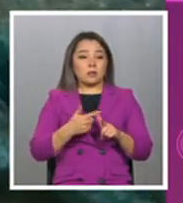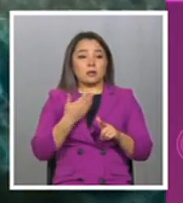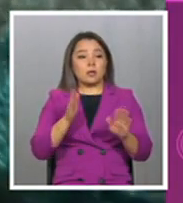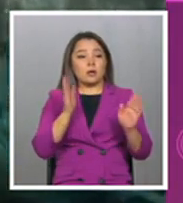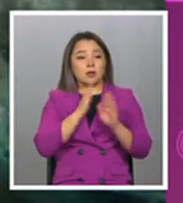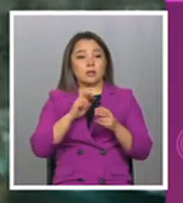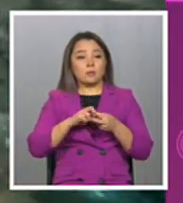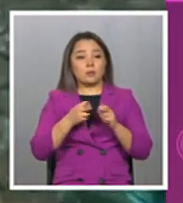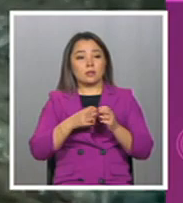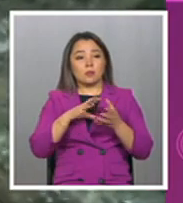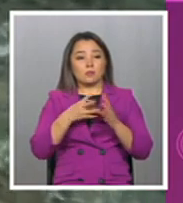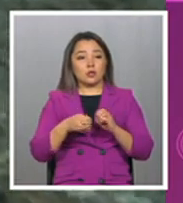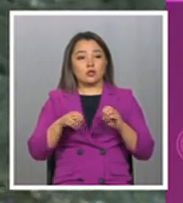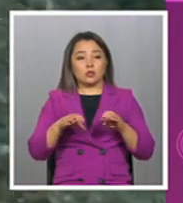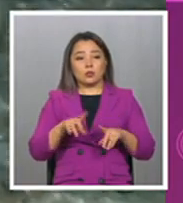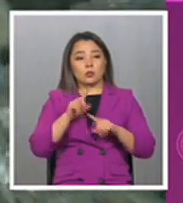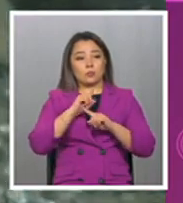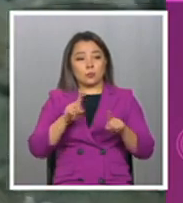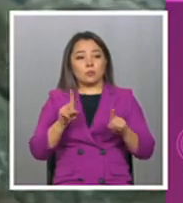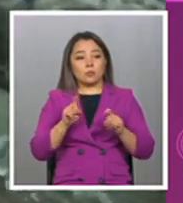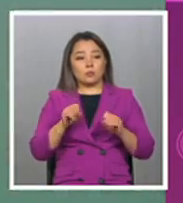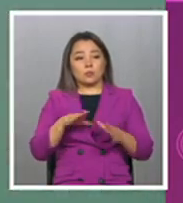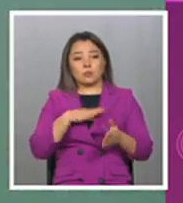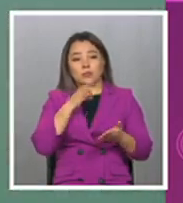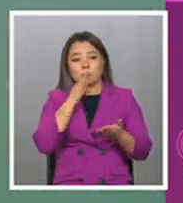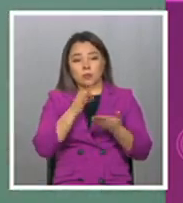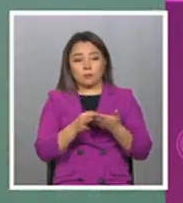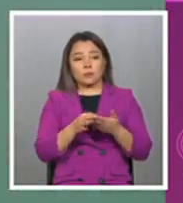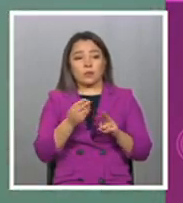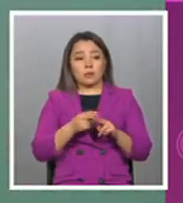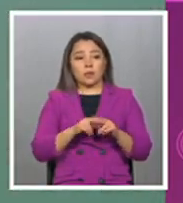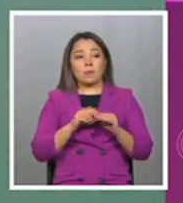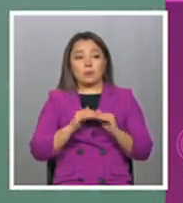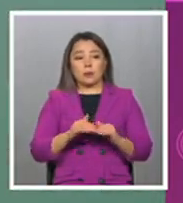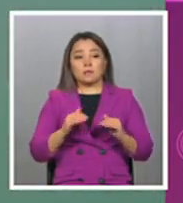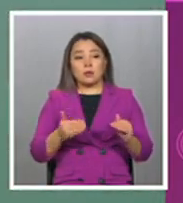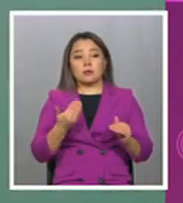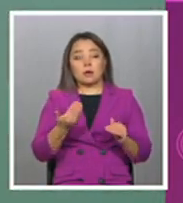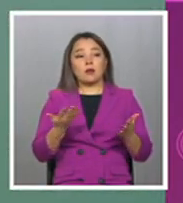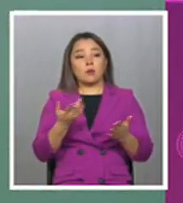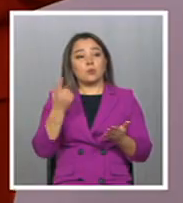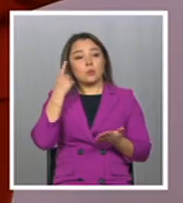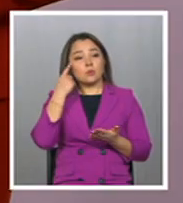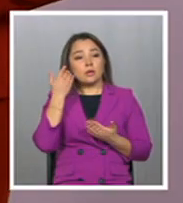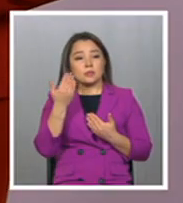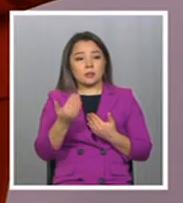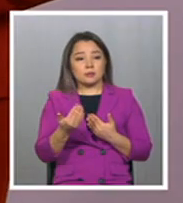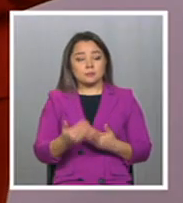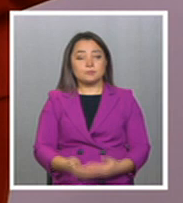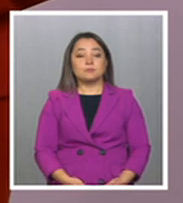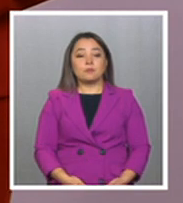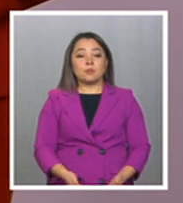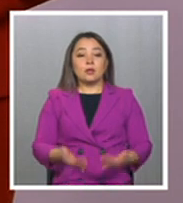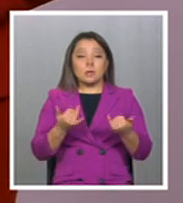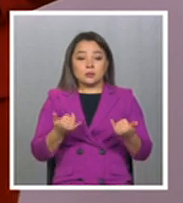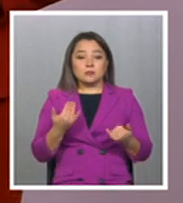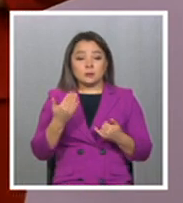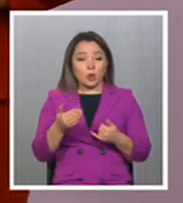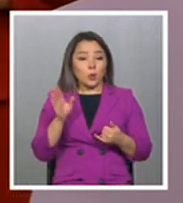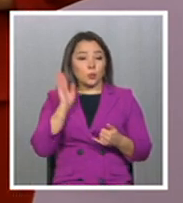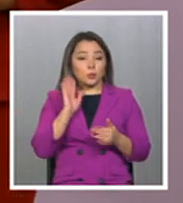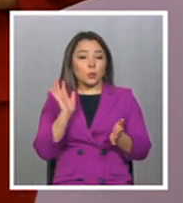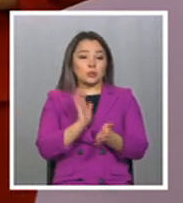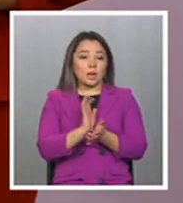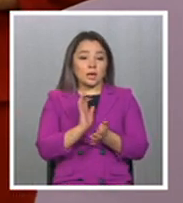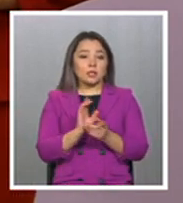экологиялық мәселелер шешілмесе не болуы мүмкін? Балалар, сендер қалай ойлайсыңдар? Я, балалар, сендер судың